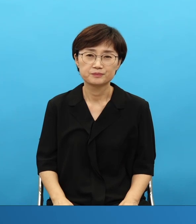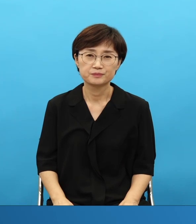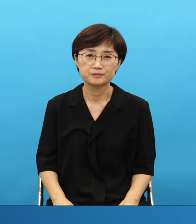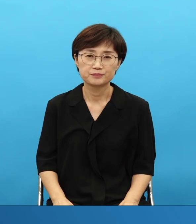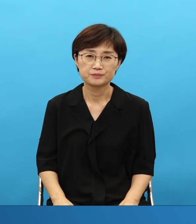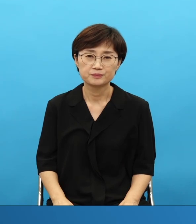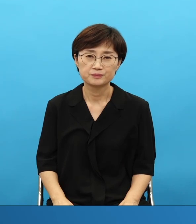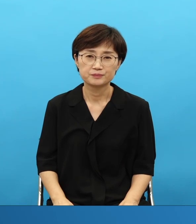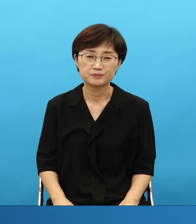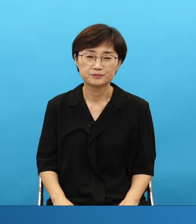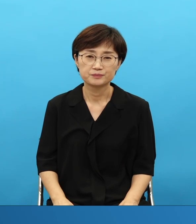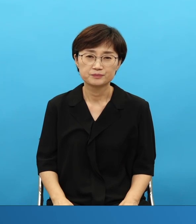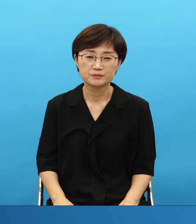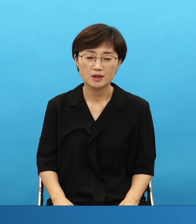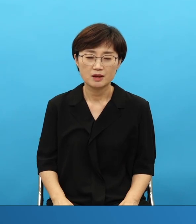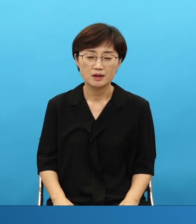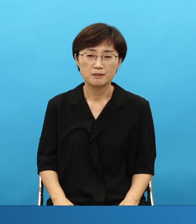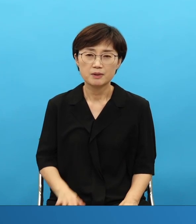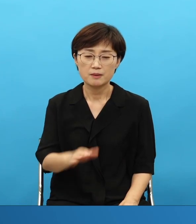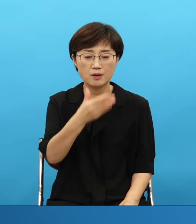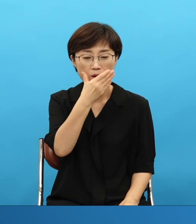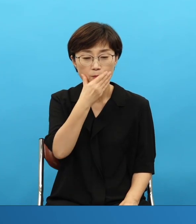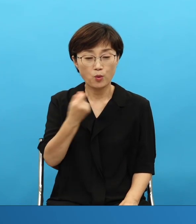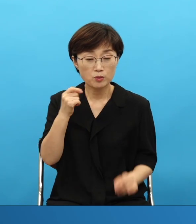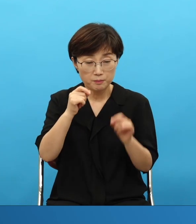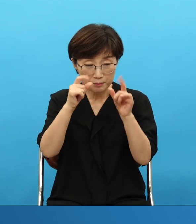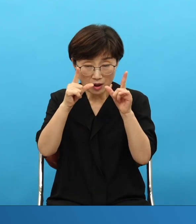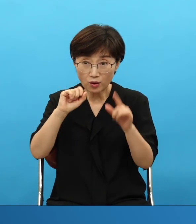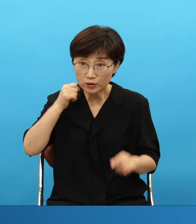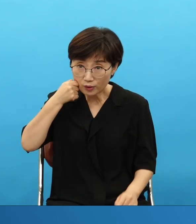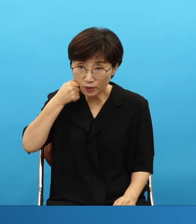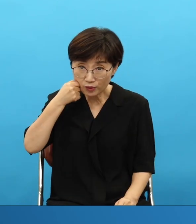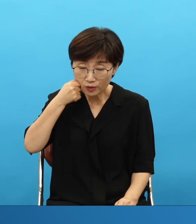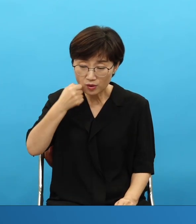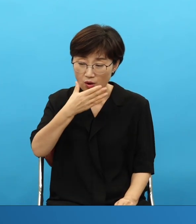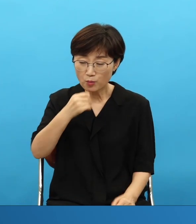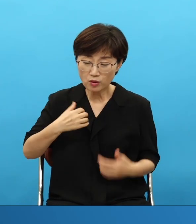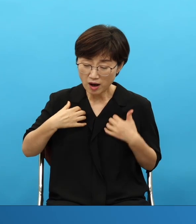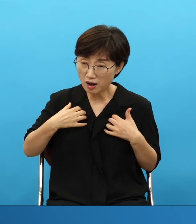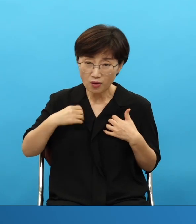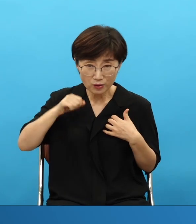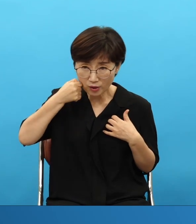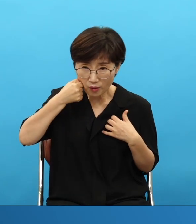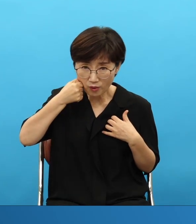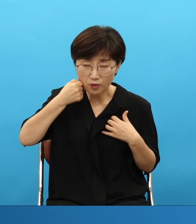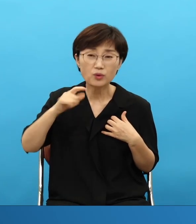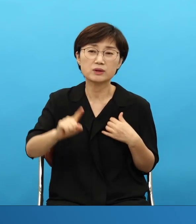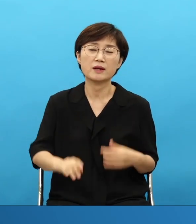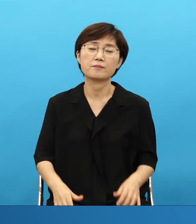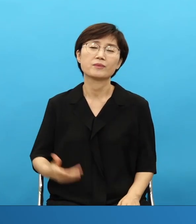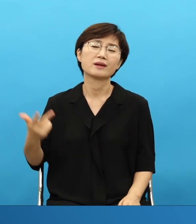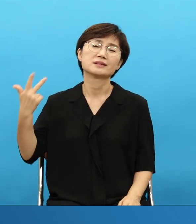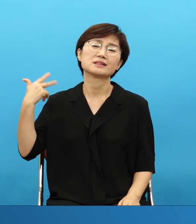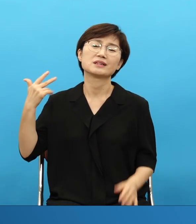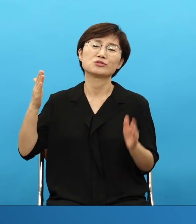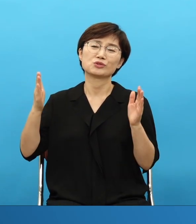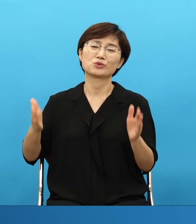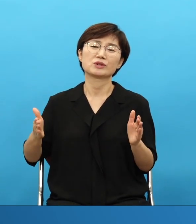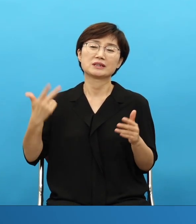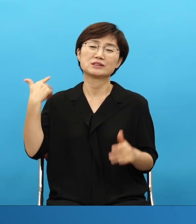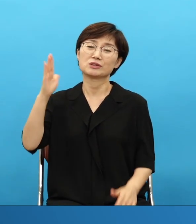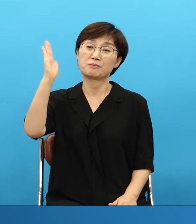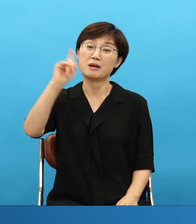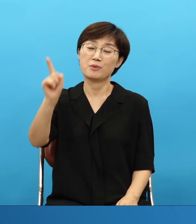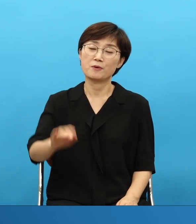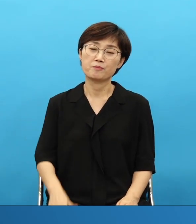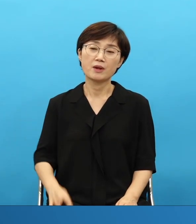복음 깨닫기 힘든가 봐요. And it's 누리기도 힘들고. difficult to realize or enjoy the gospel. 심지어 지난 주간에 설교했잖아요.